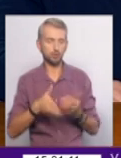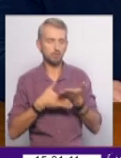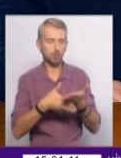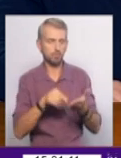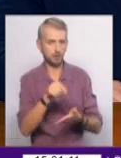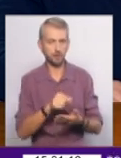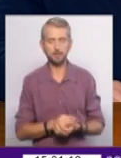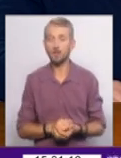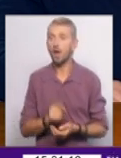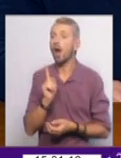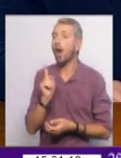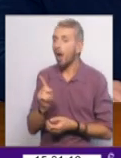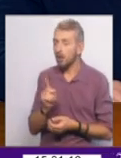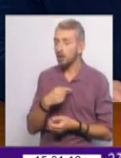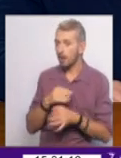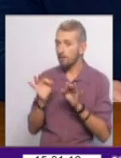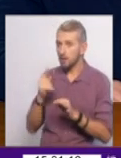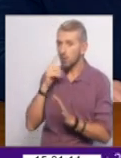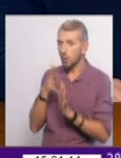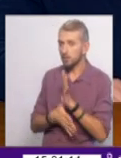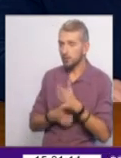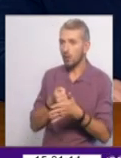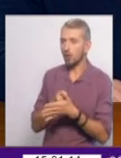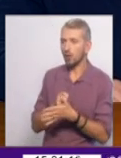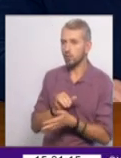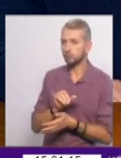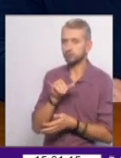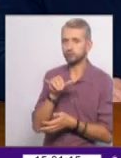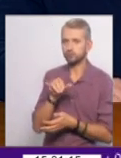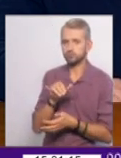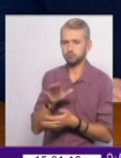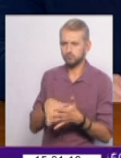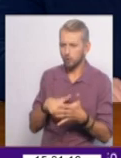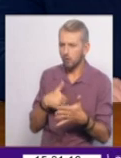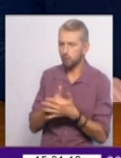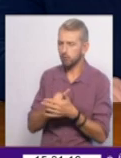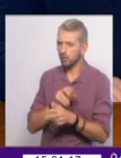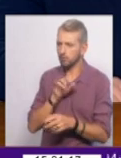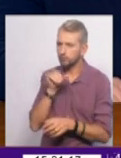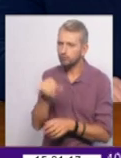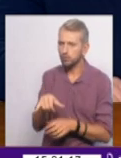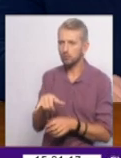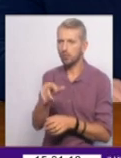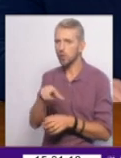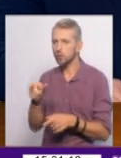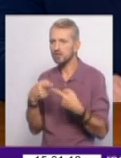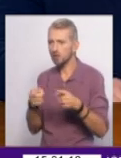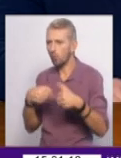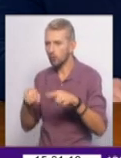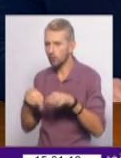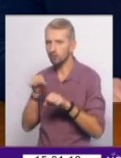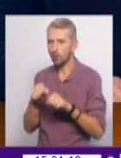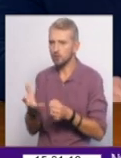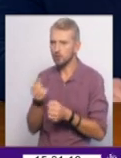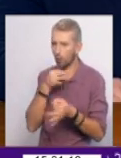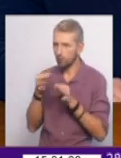цьому. Але менш з тим, я правильно розумію, що до вас і зараз приходять кияни з інших округів, і вони можуть отримати у вас